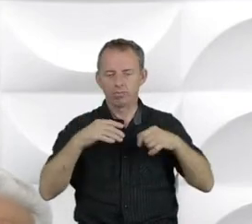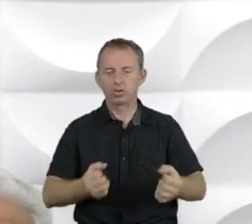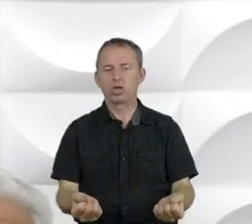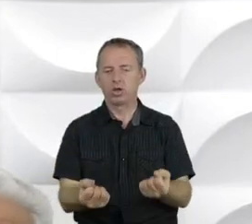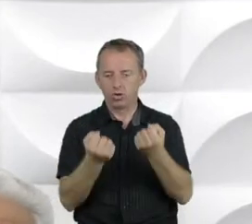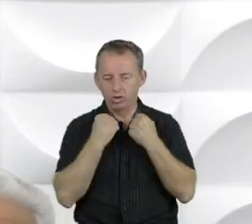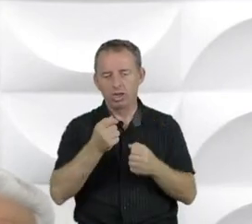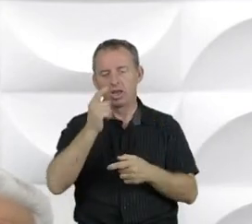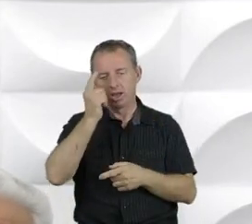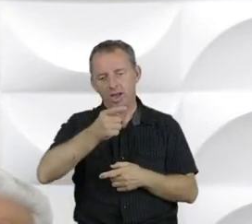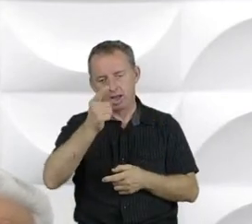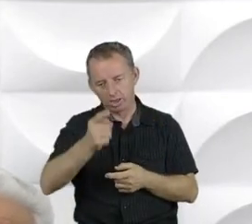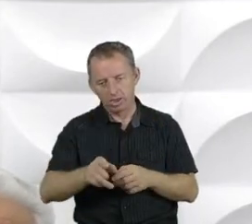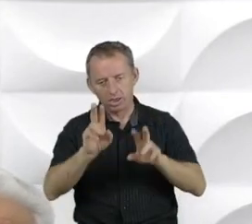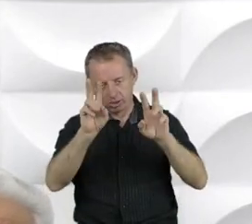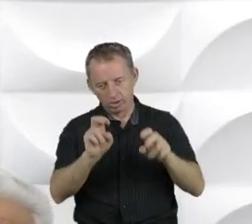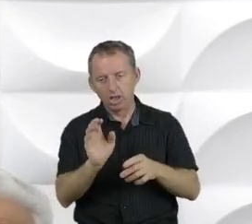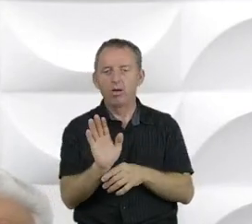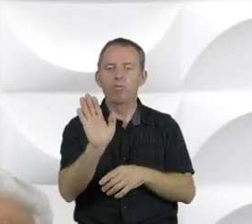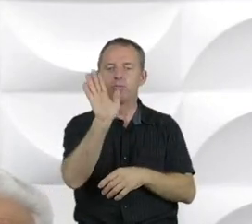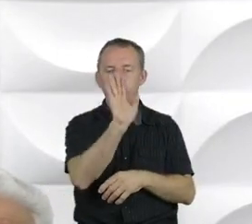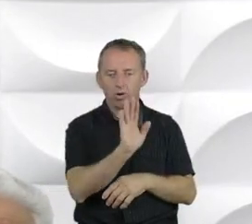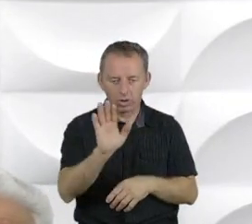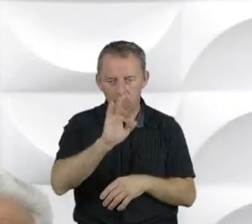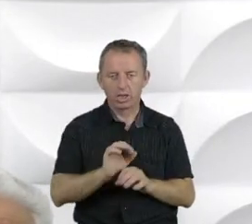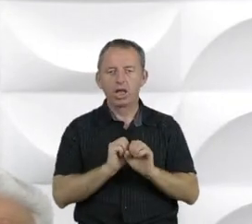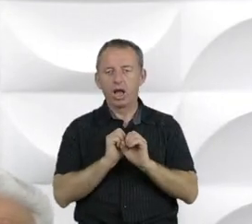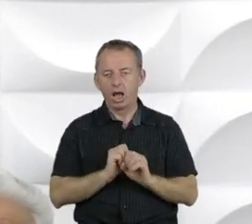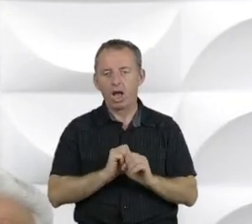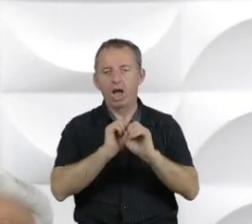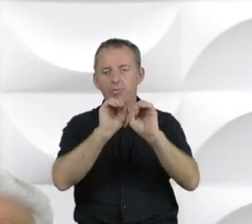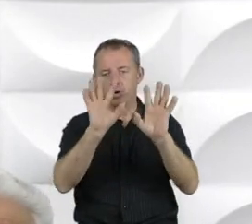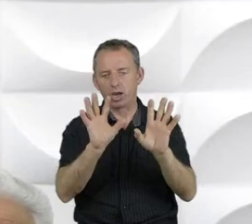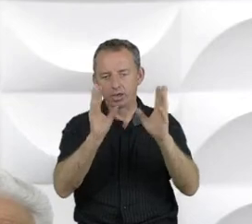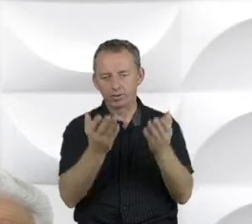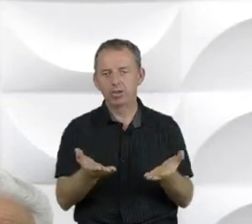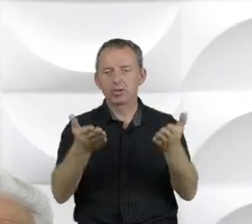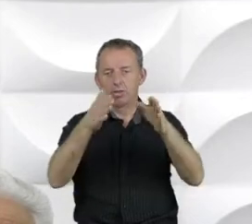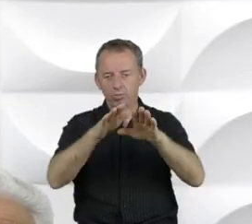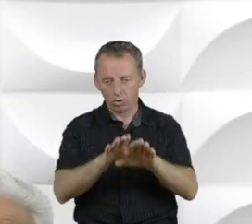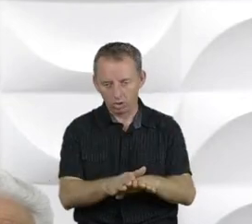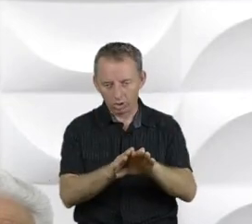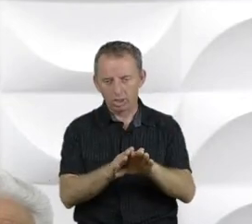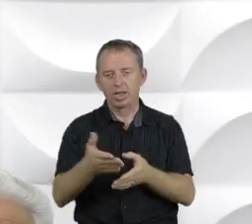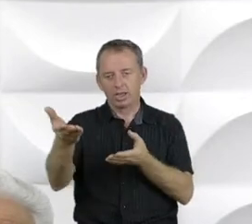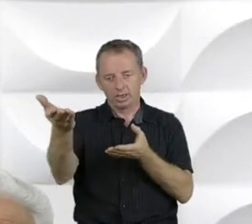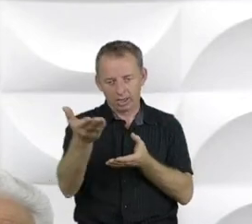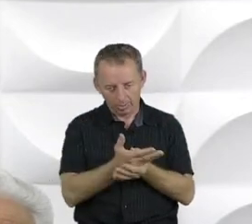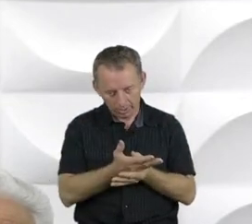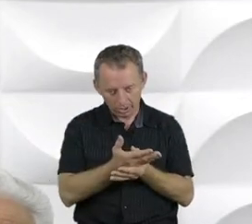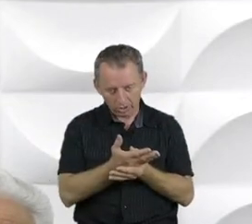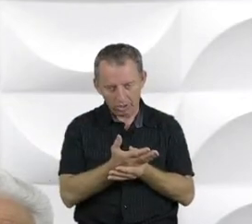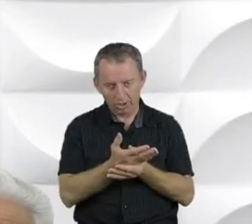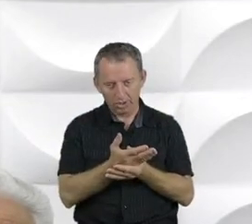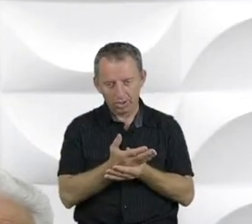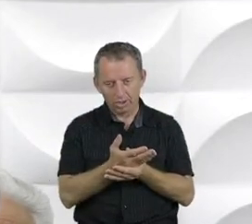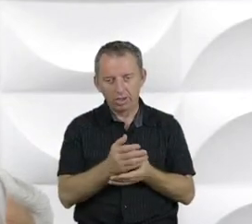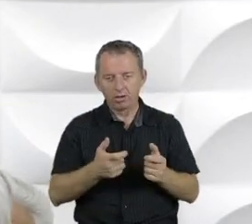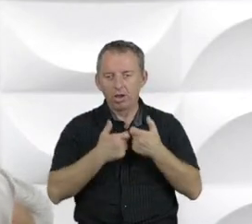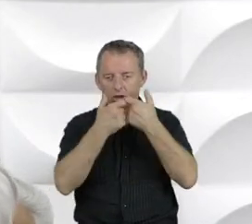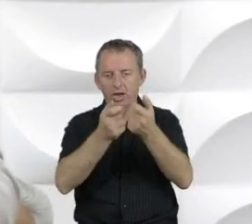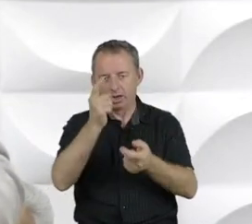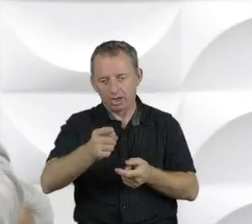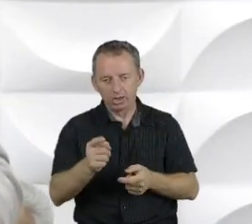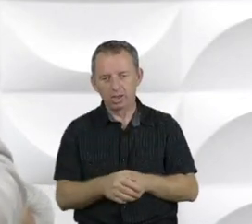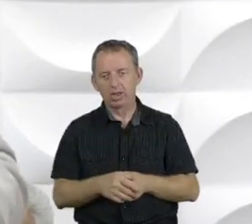Na kazanie pod tytułem Boże apokaliptyczne błogosławieństwo zapraszam do wygłoszenia tego